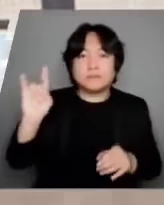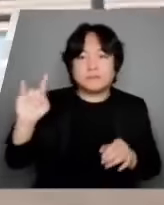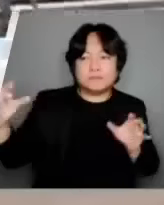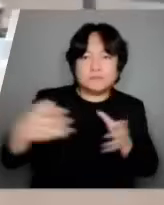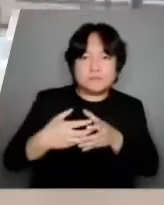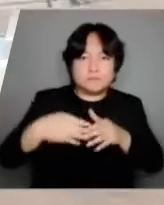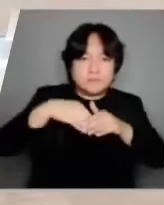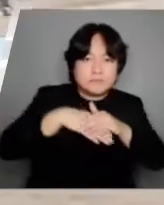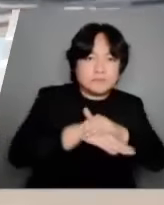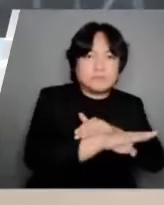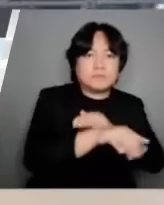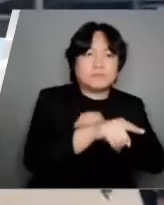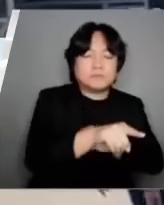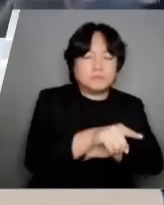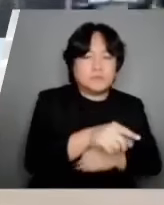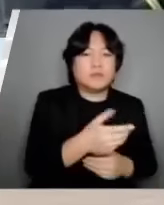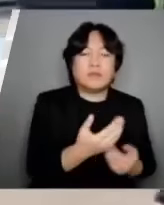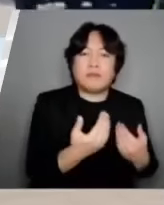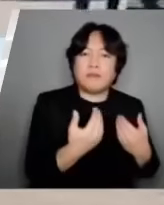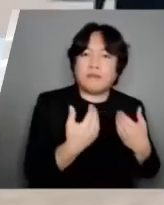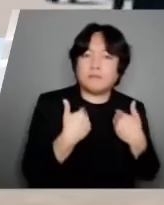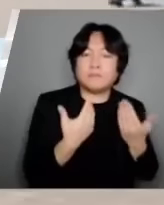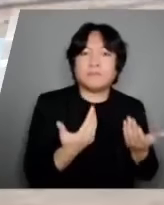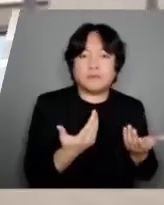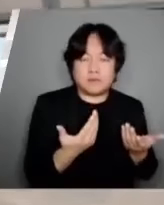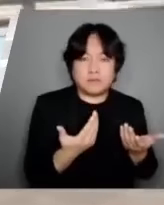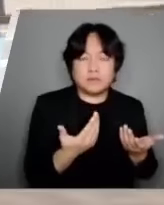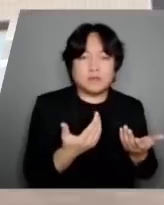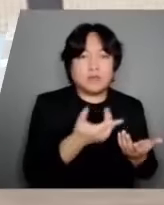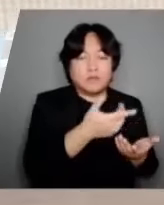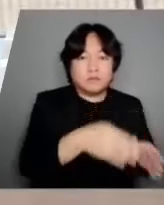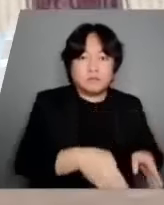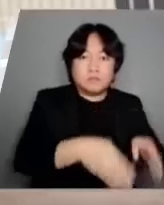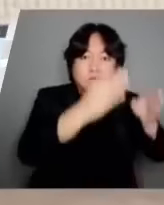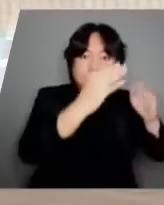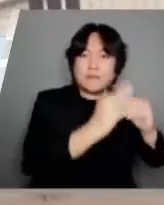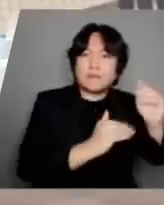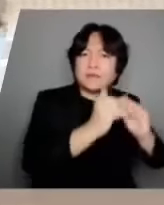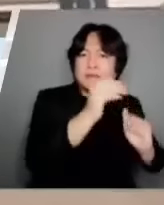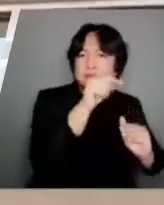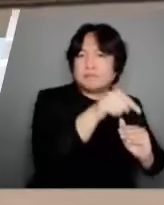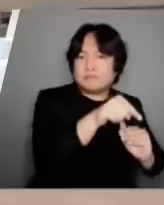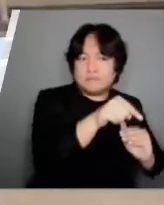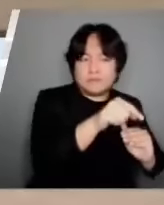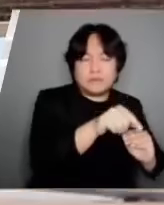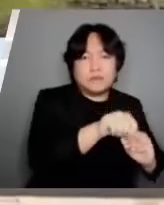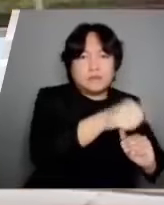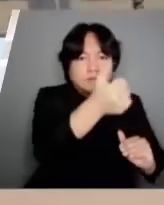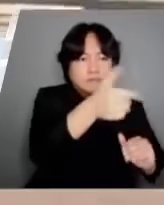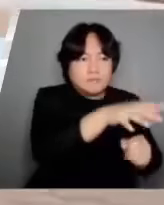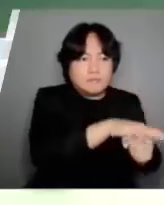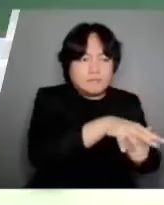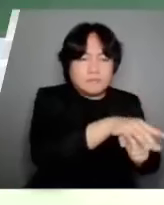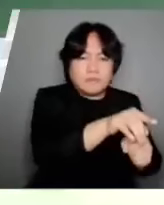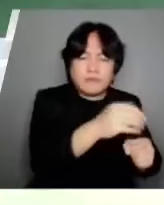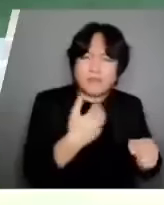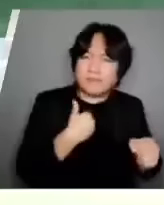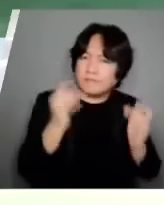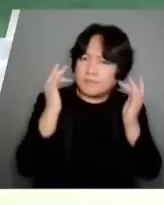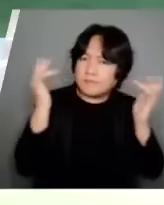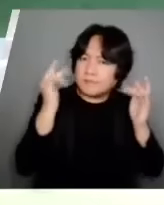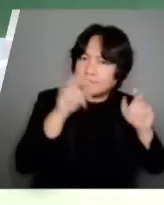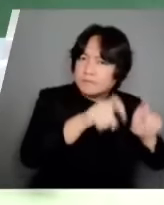Maria College Building kung saan may narinig umanong tila paghuhukay ang ilang miyembro ng KOJC.